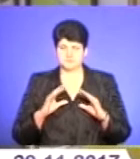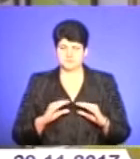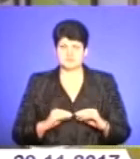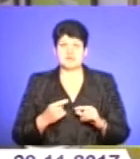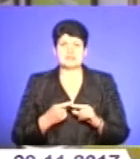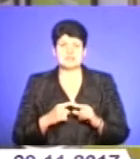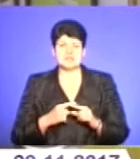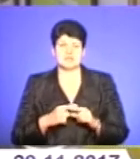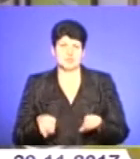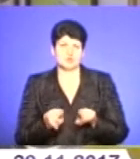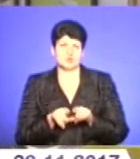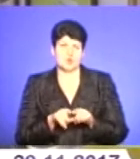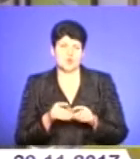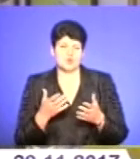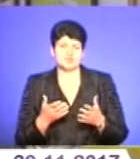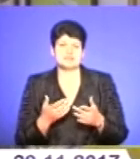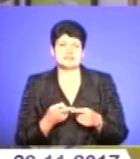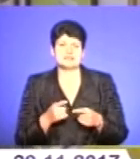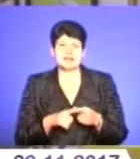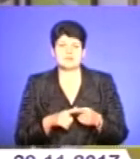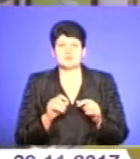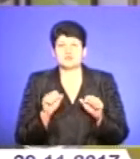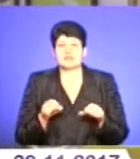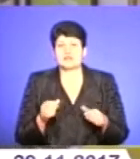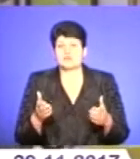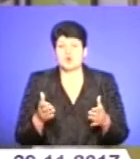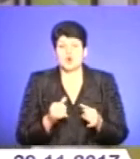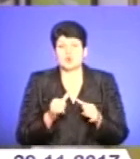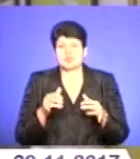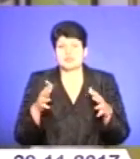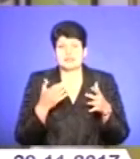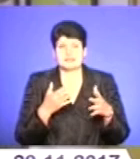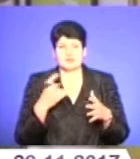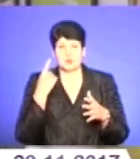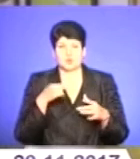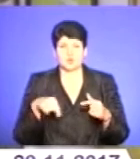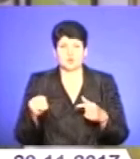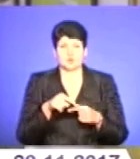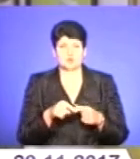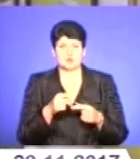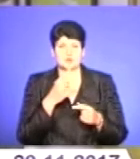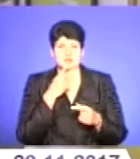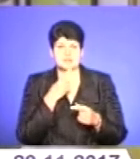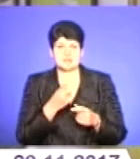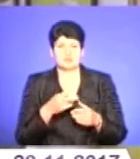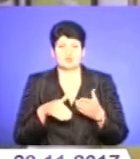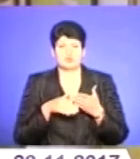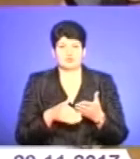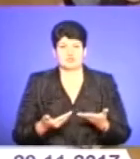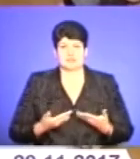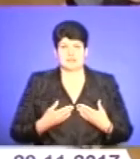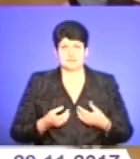схожість, цей такий образ, можливо, він просто розширить її кругозір і допоможе жити, ну, ще більш